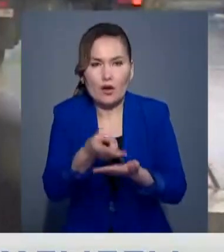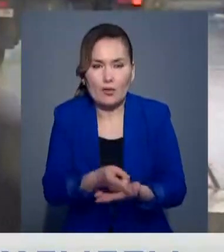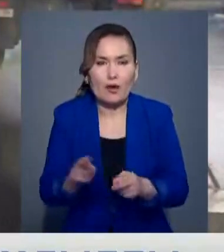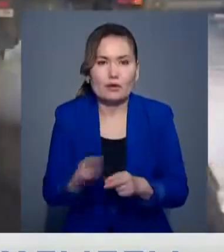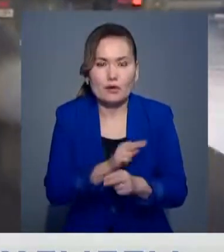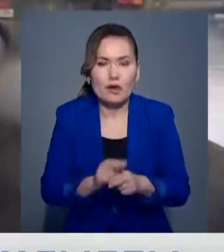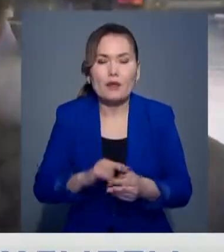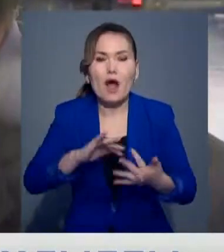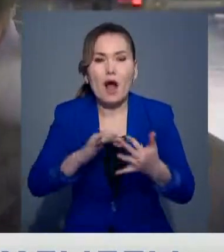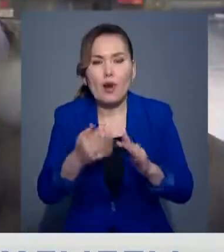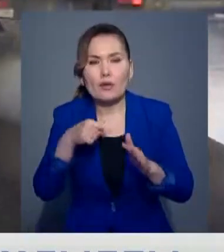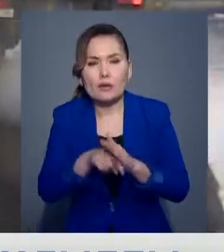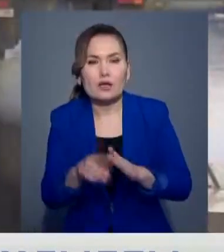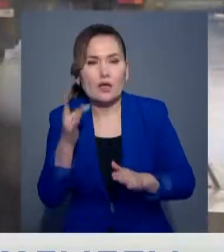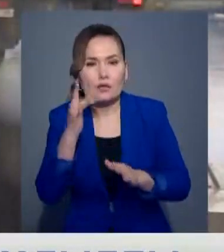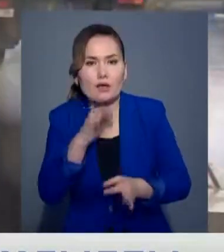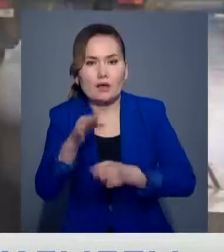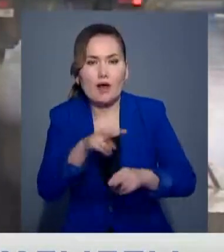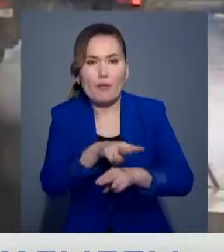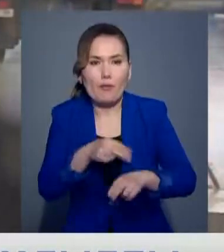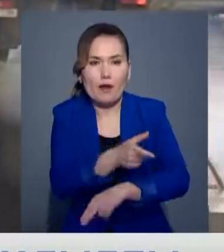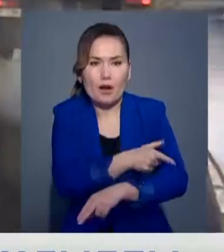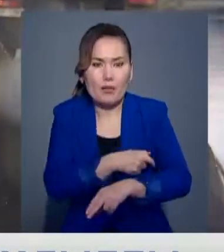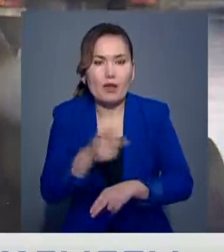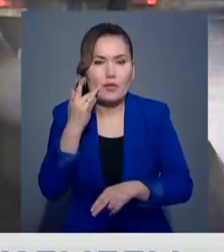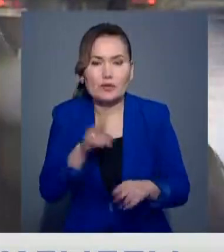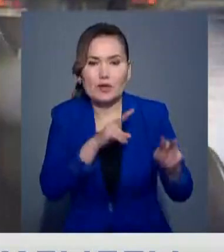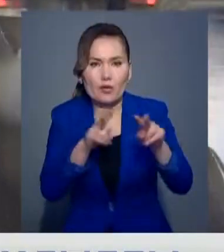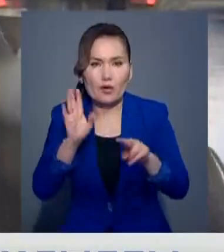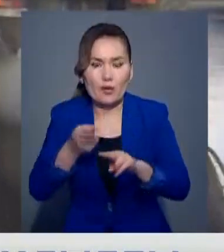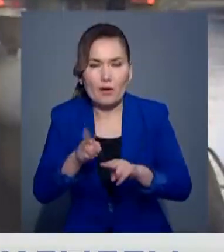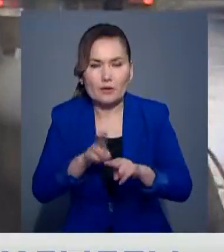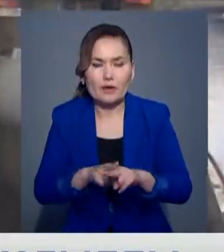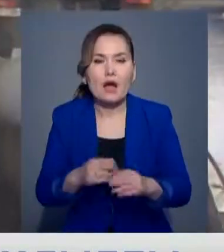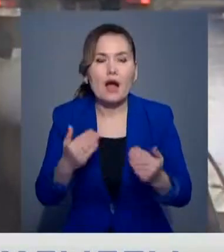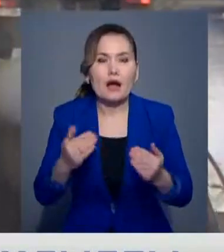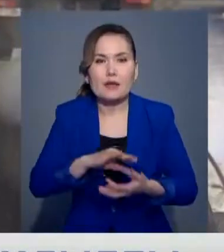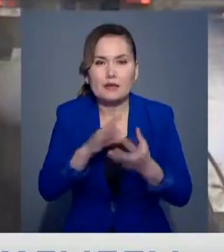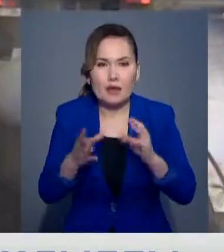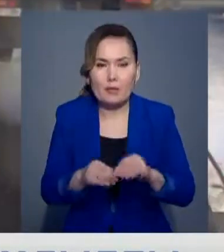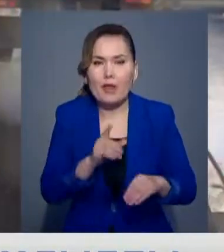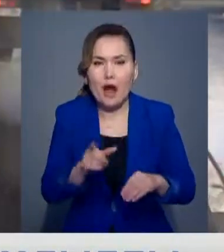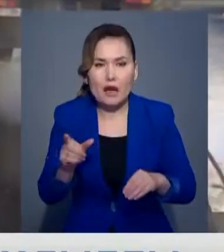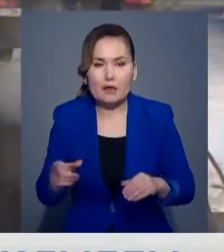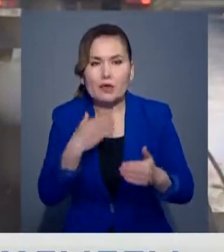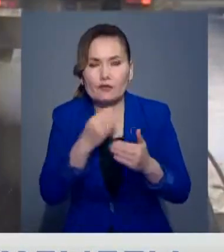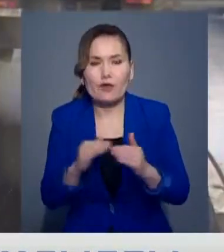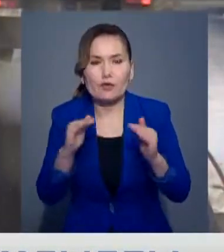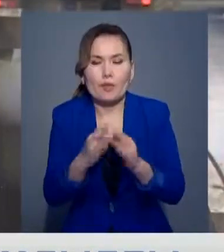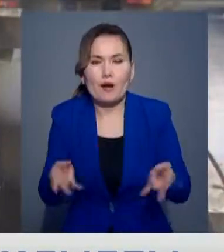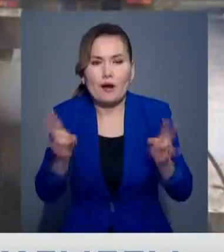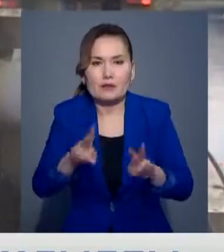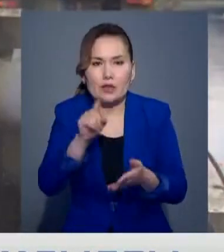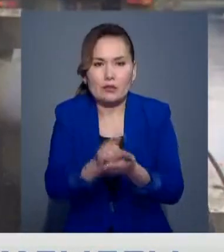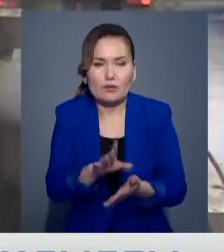ауыл ішінде күнделікті патрульдік полиция қызметкерлері көшелерді аралап жүретін болады. Бізде жер үйлер болғандықтан адамдар өз аулаларында 10-12 сотық